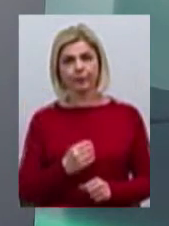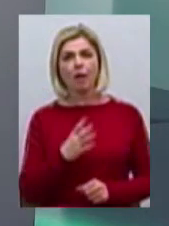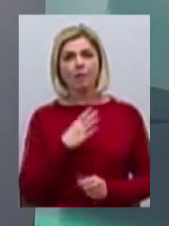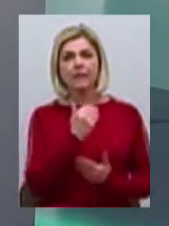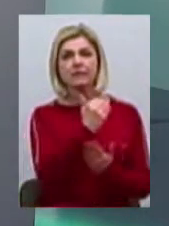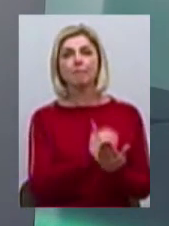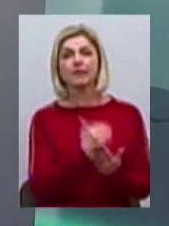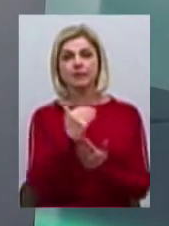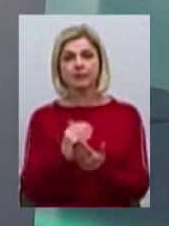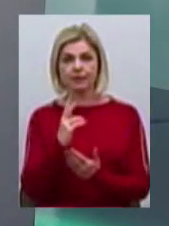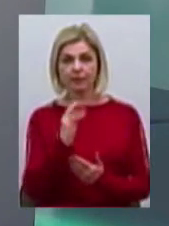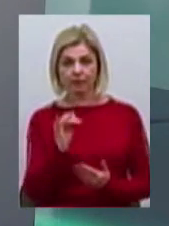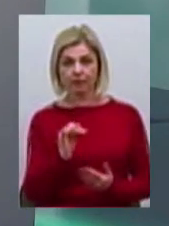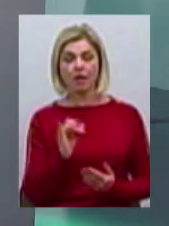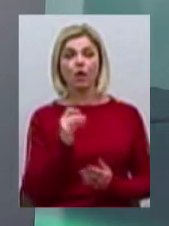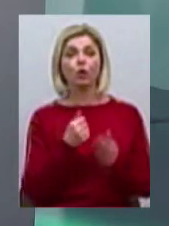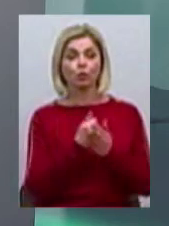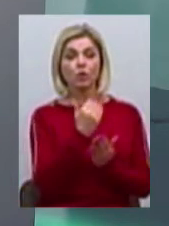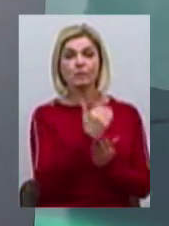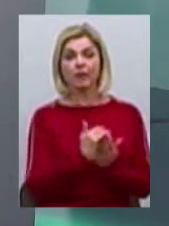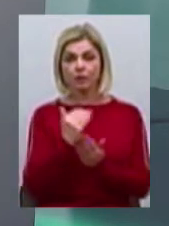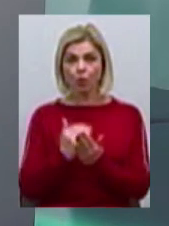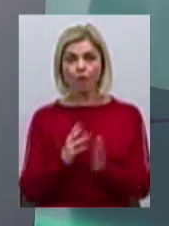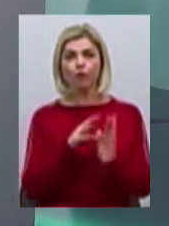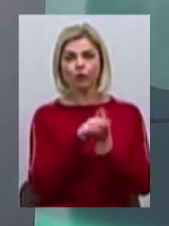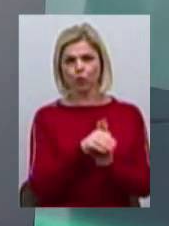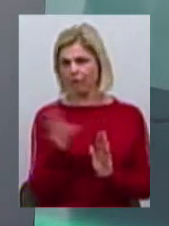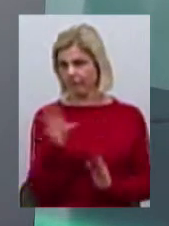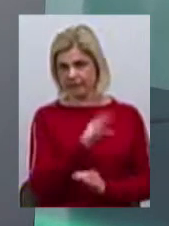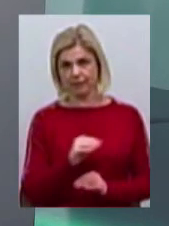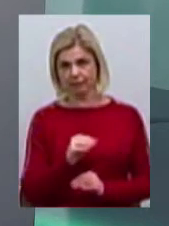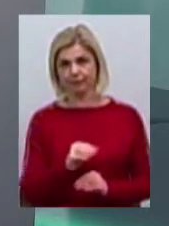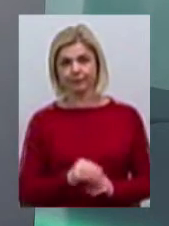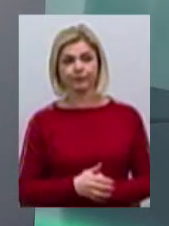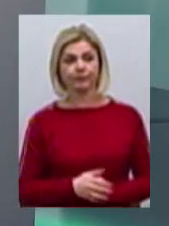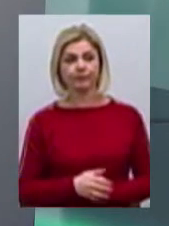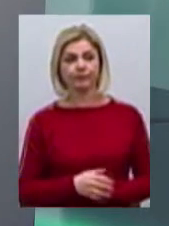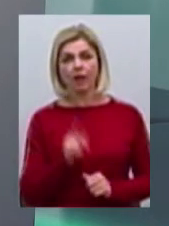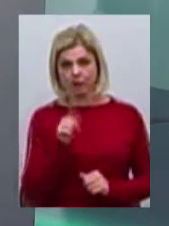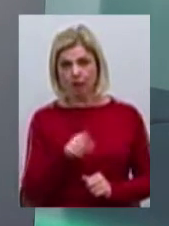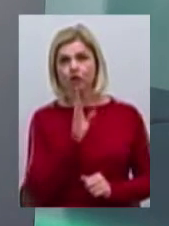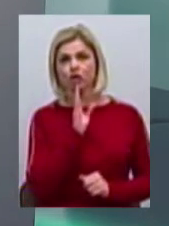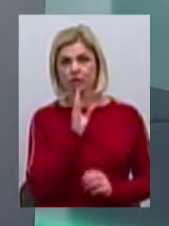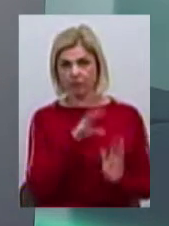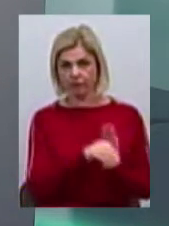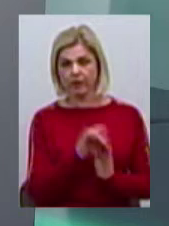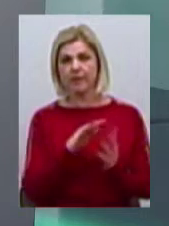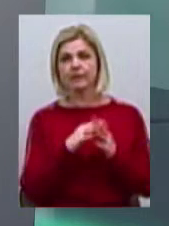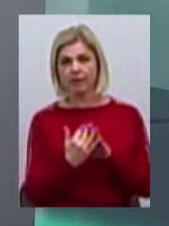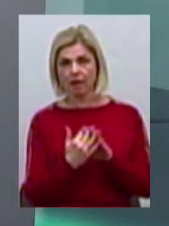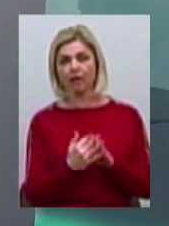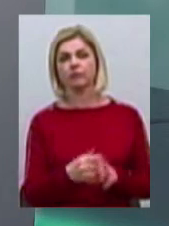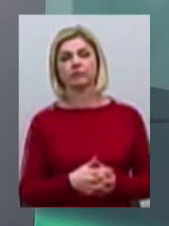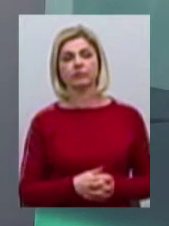списки, і до списків фактично вносилися всі. От, і навіть жінки. Це і селяни. 1905